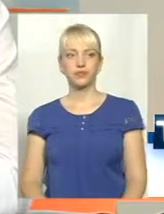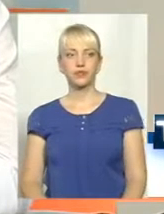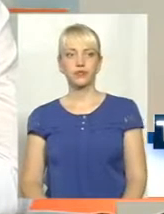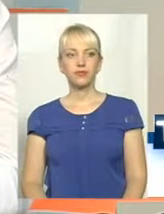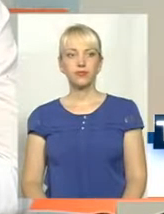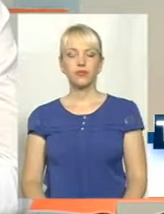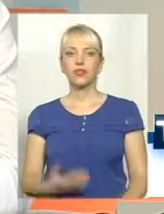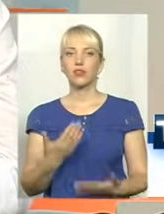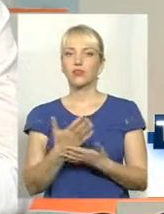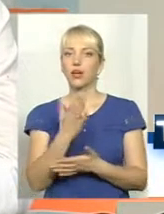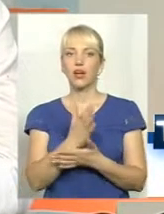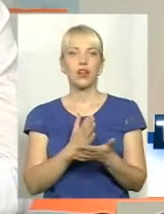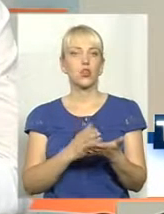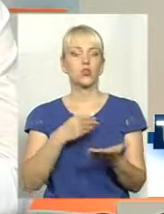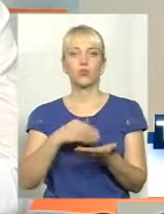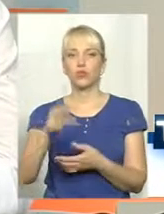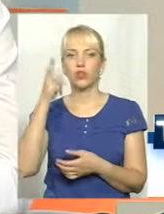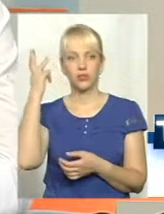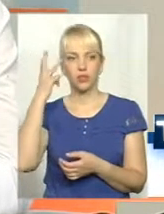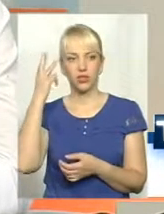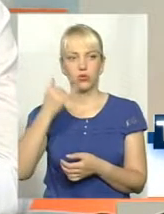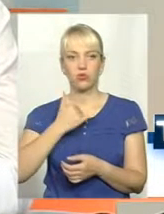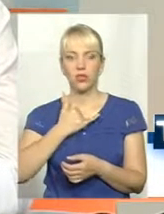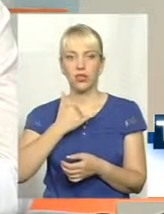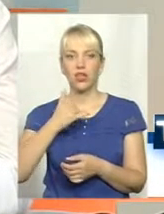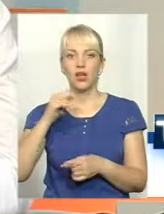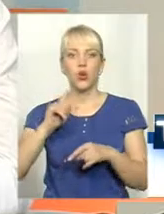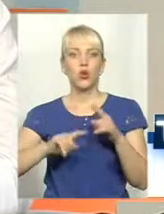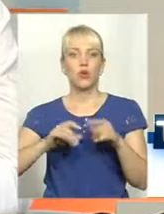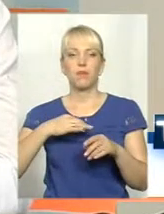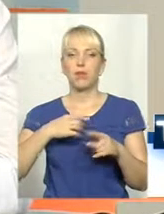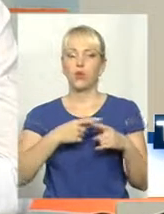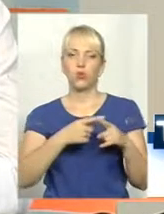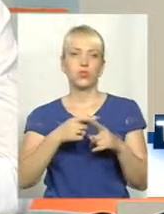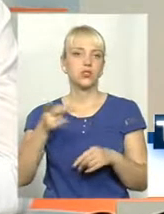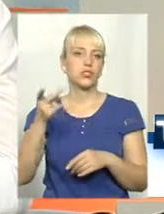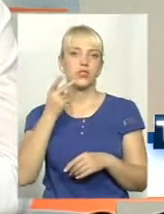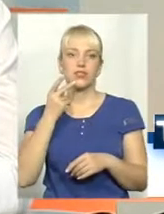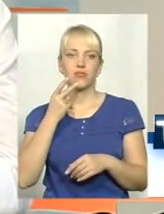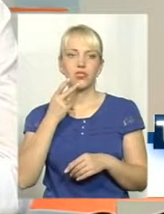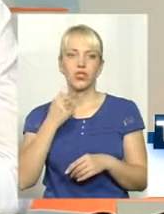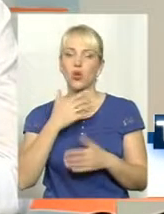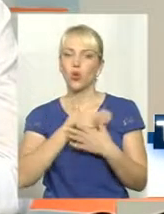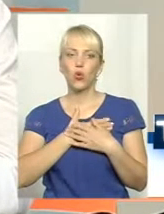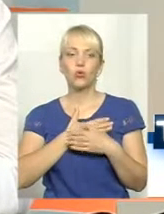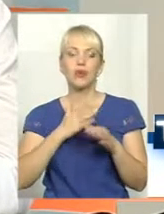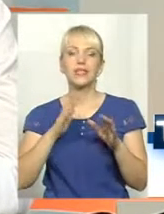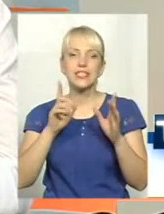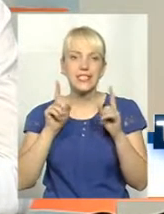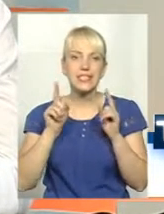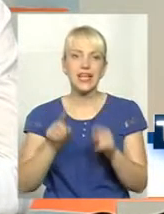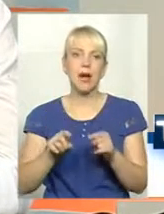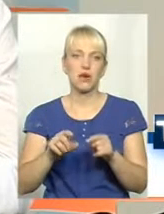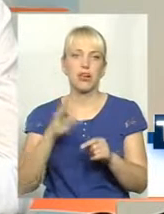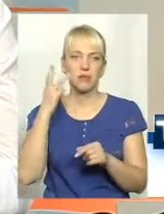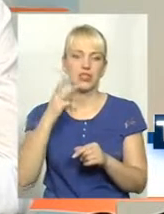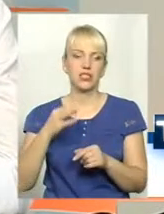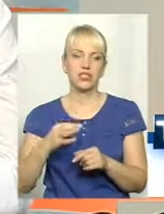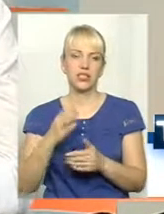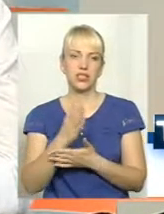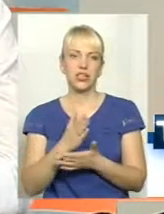якістю. От, але ще моїм знайомим, наприклад, дуже подобаються продукти харчування в нашій області, коли вони